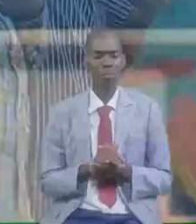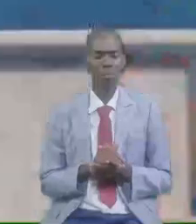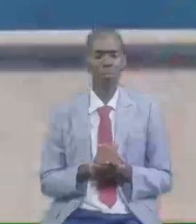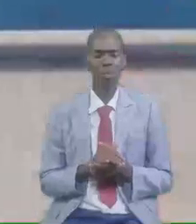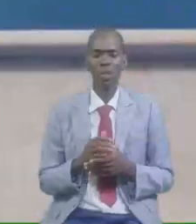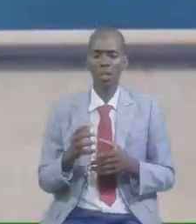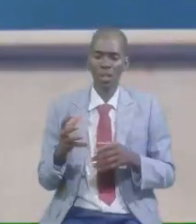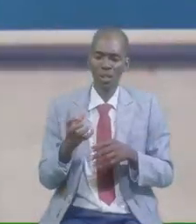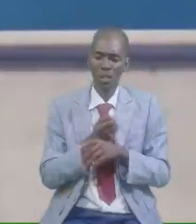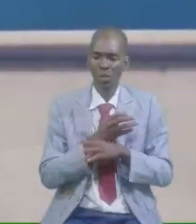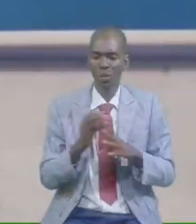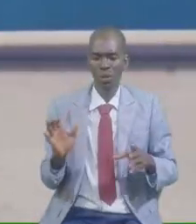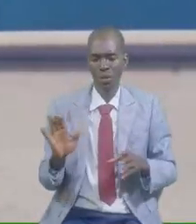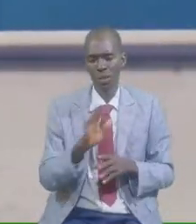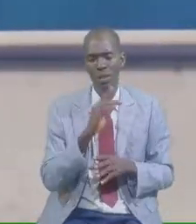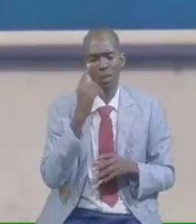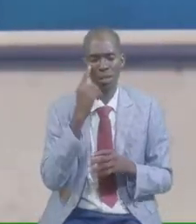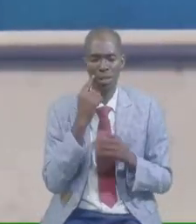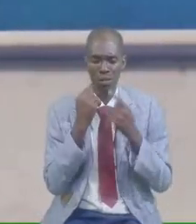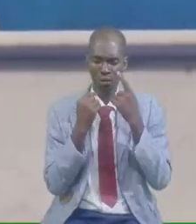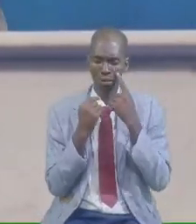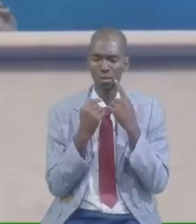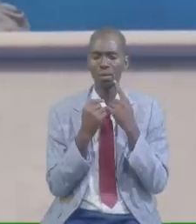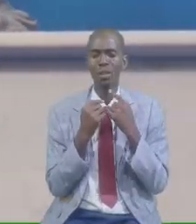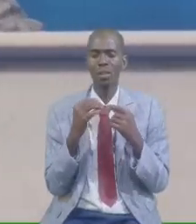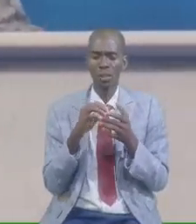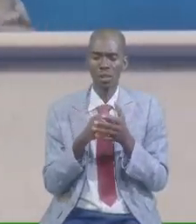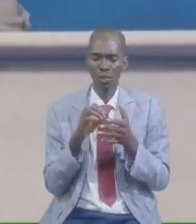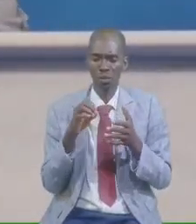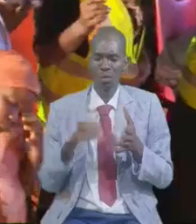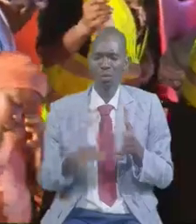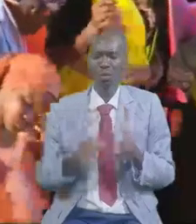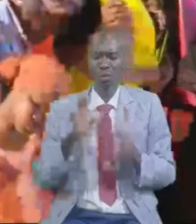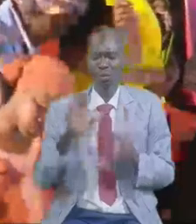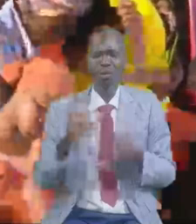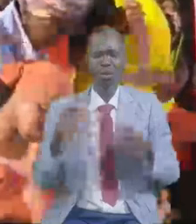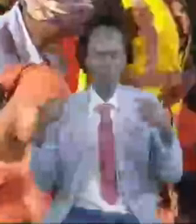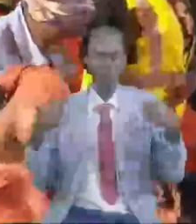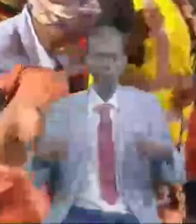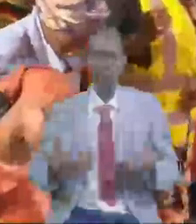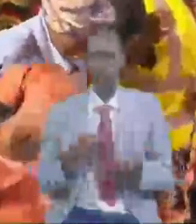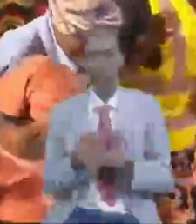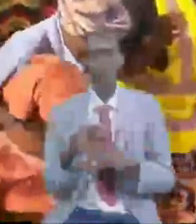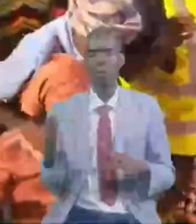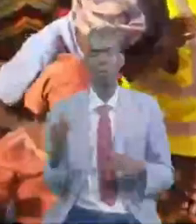Efface les larmes de tous. Ôte leur douleur.